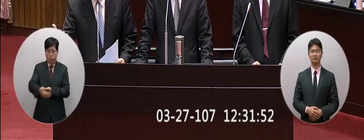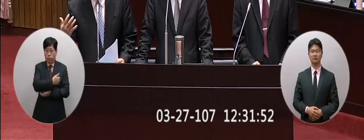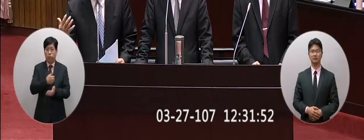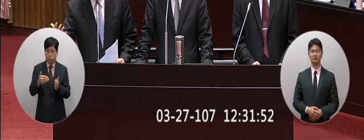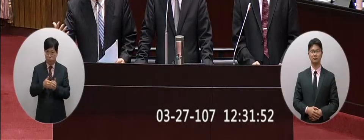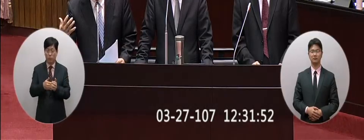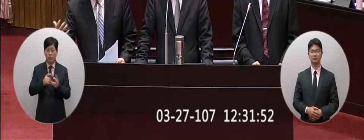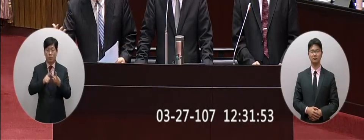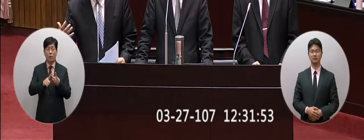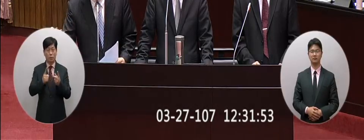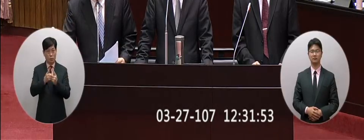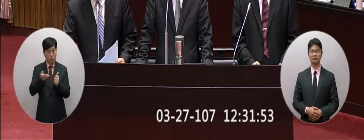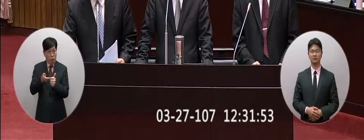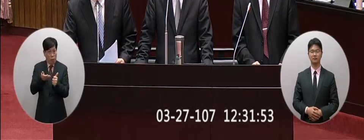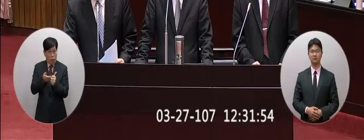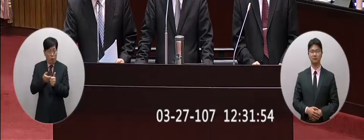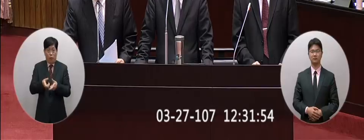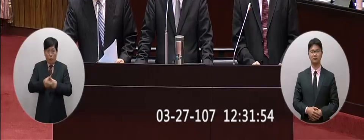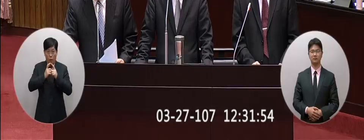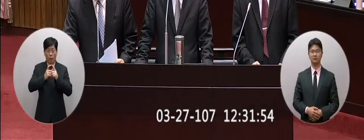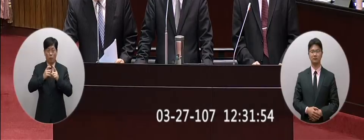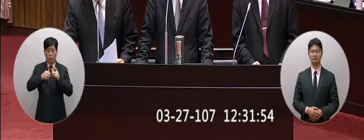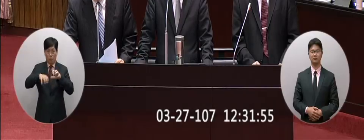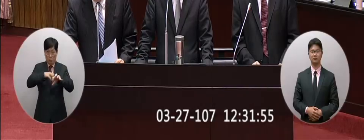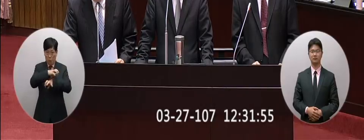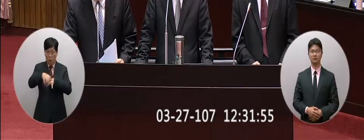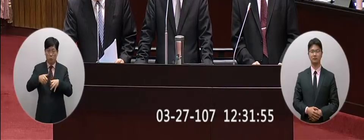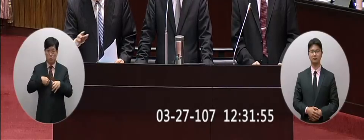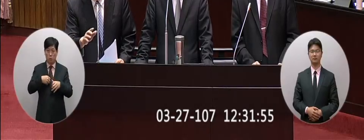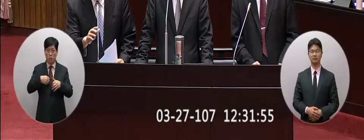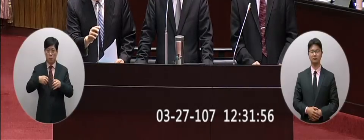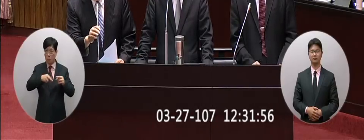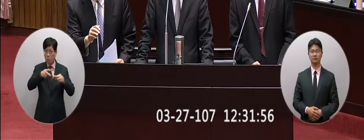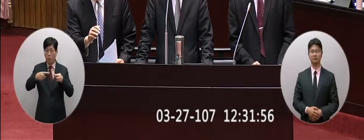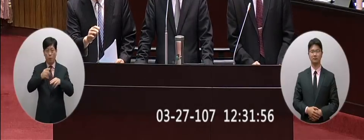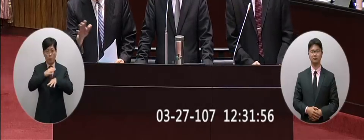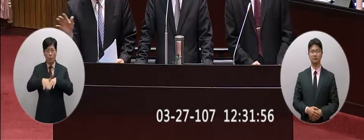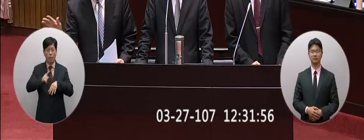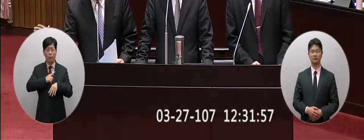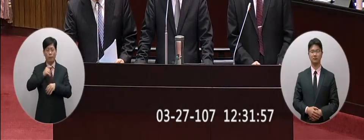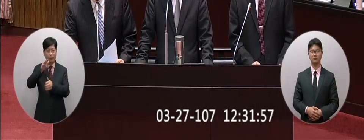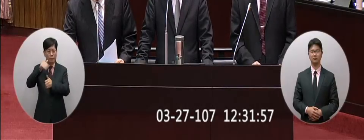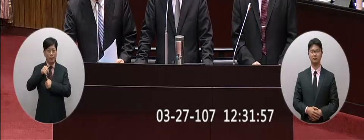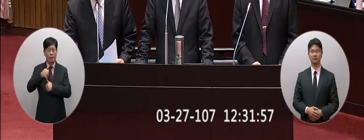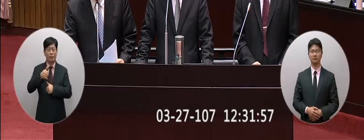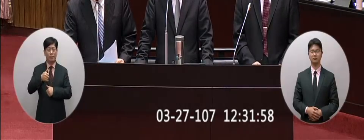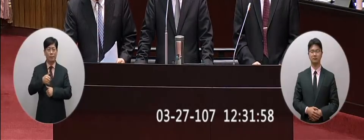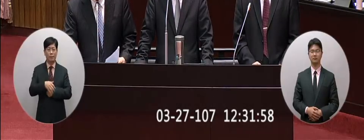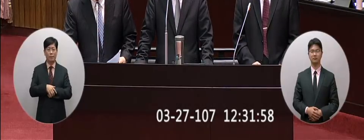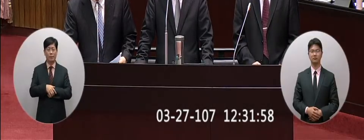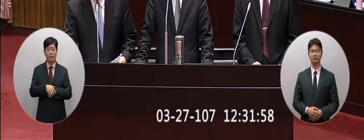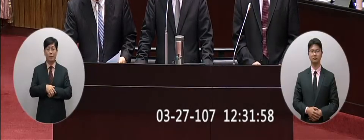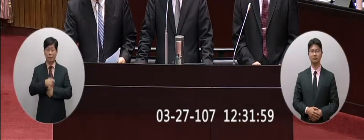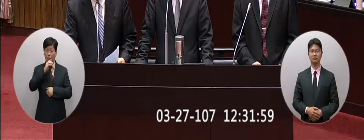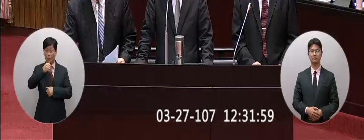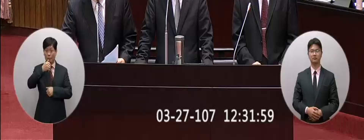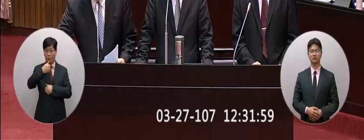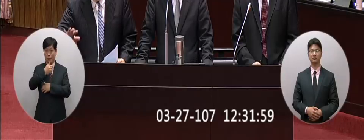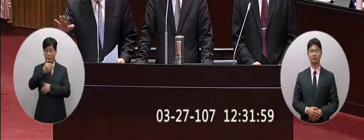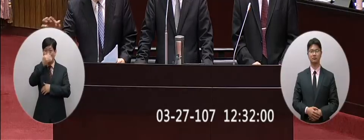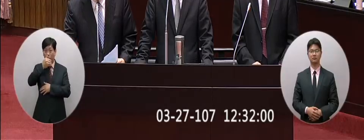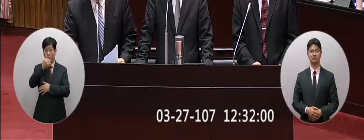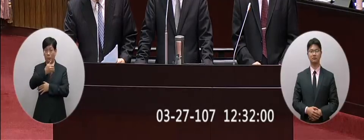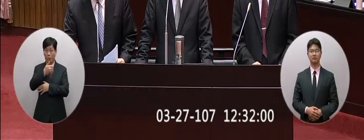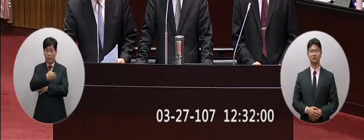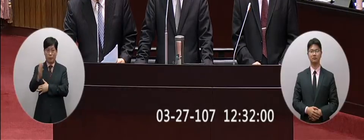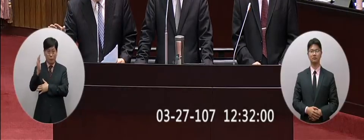这个富裕，哦，生态的富裕，那我们会结合，哦，那个我们配合那个澎湖县政府在